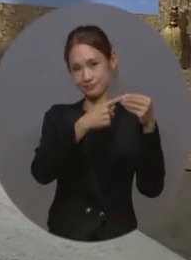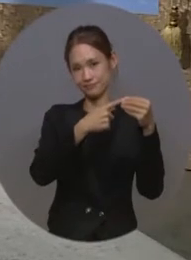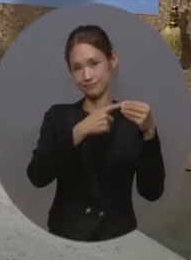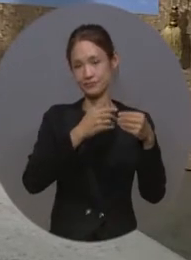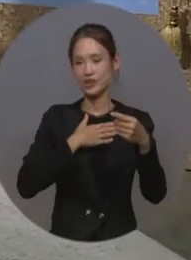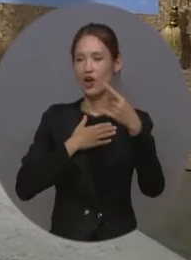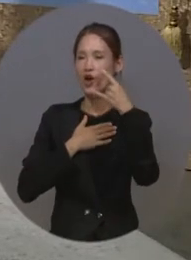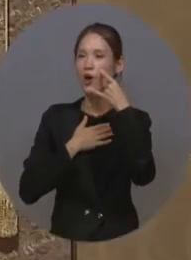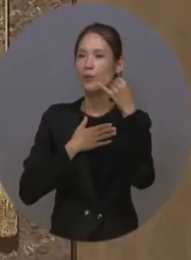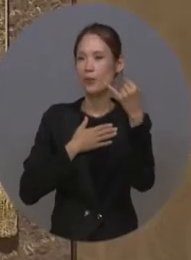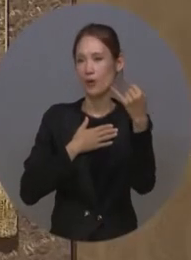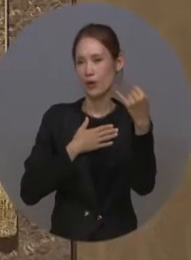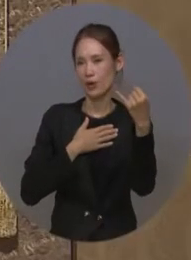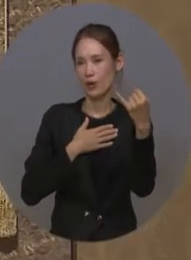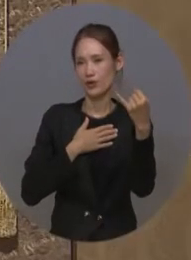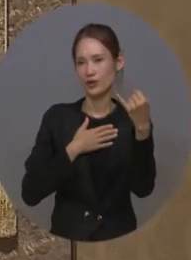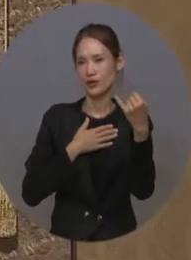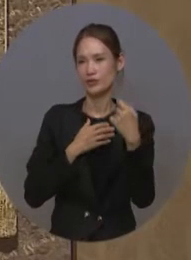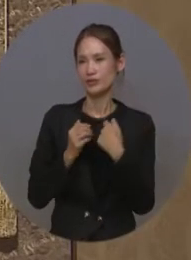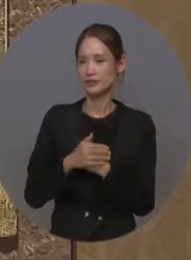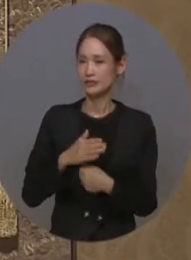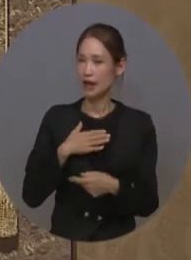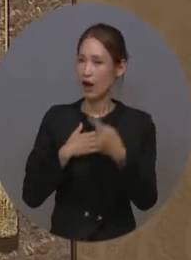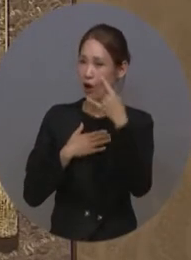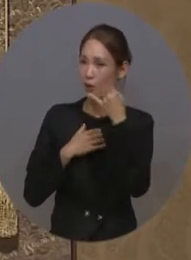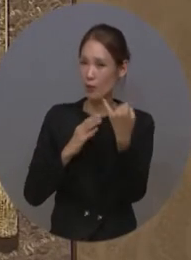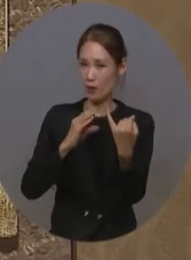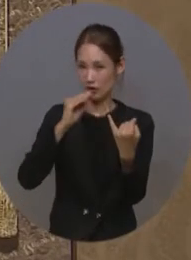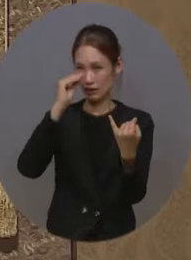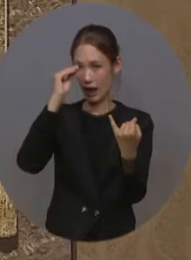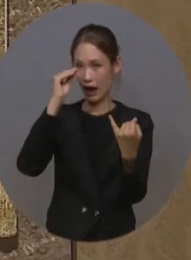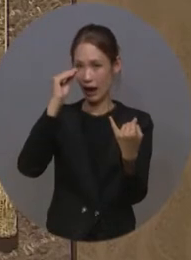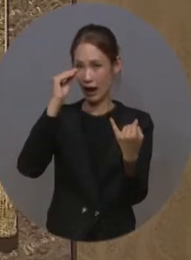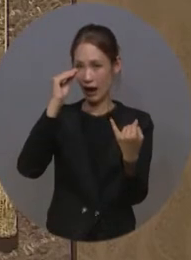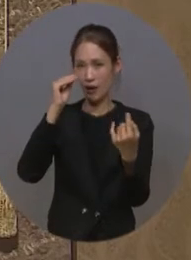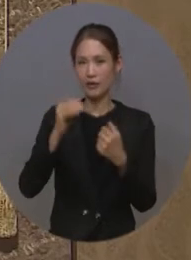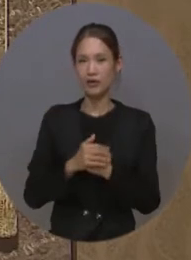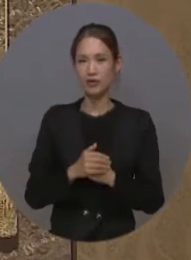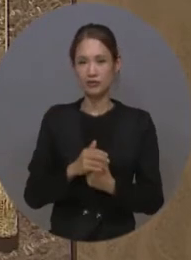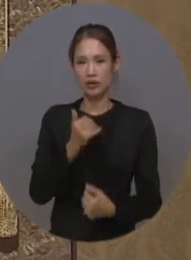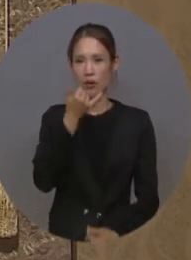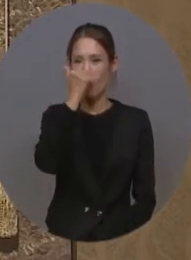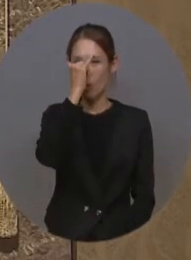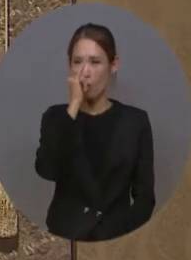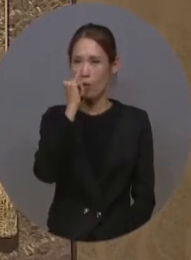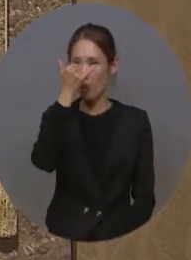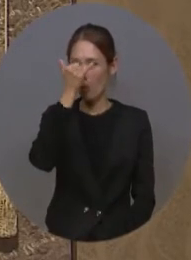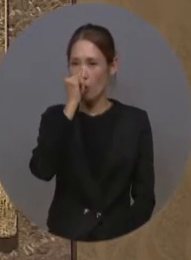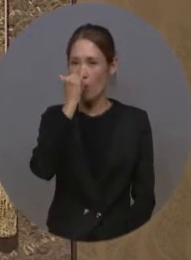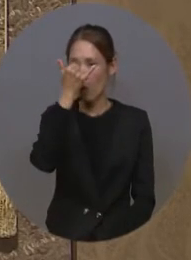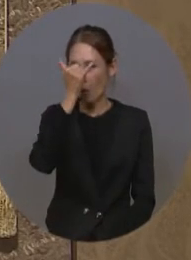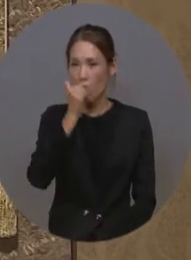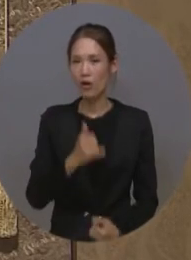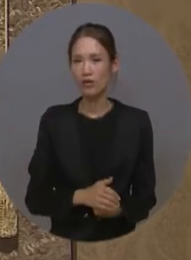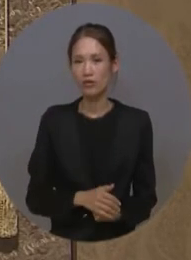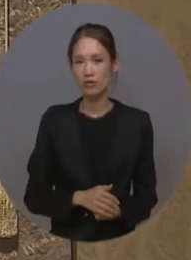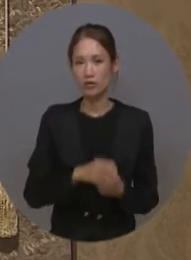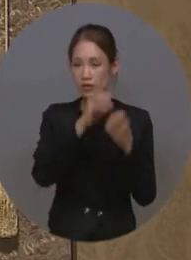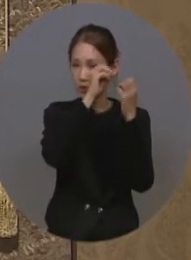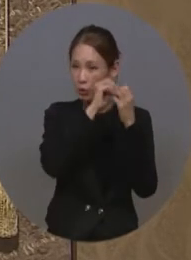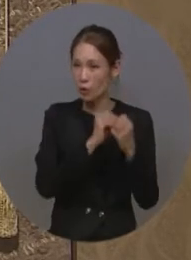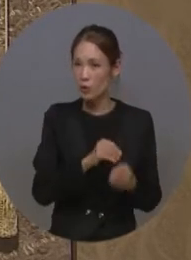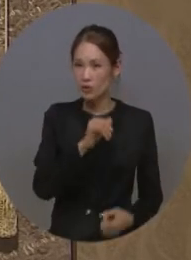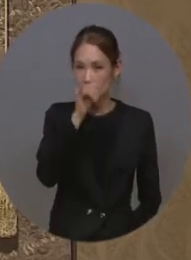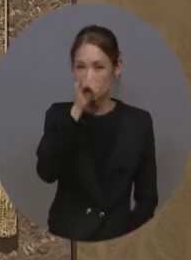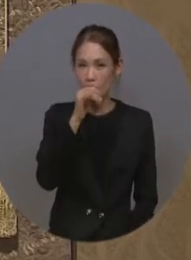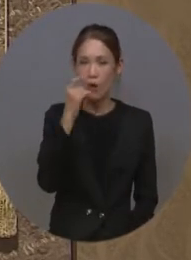어머니. 제가 어머니를 닮아 저도 이제 코를 골게 되는데요. 코골이가 유전일 수가 있어요?